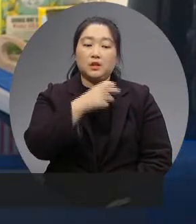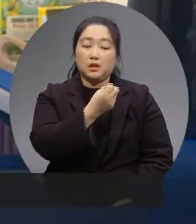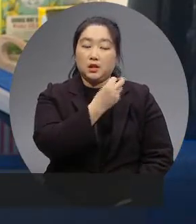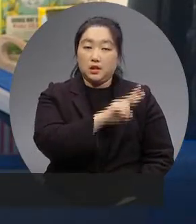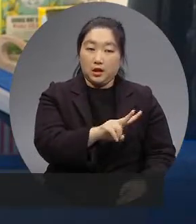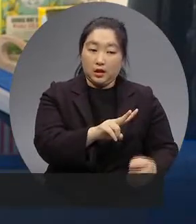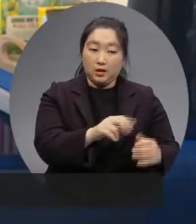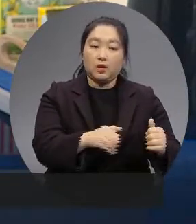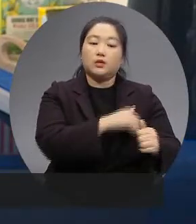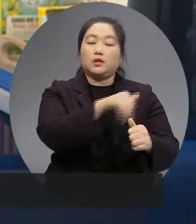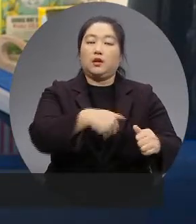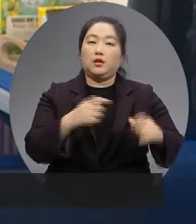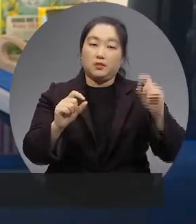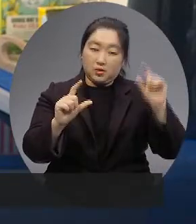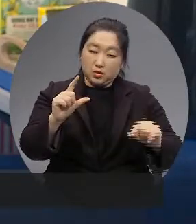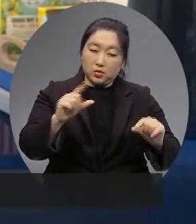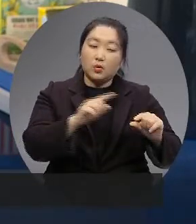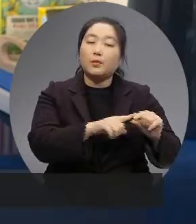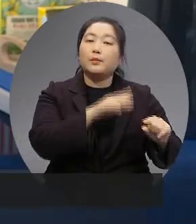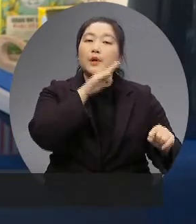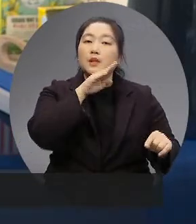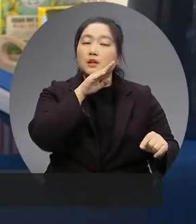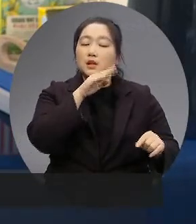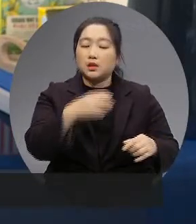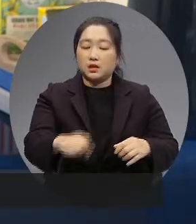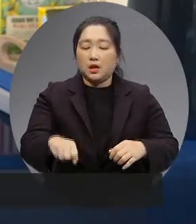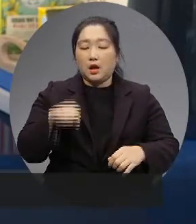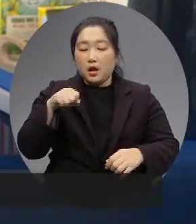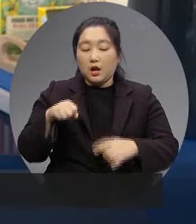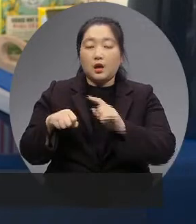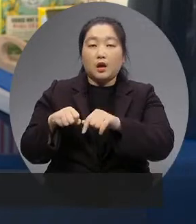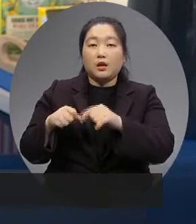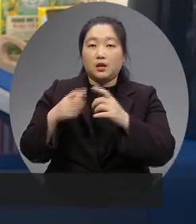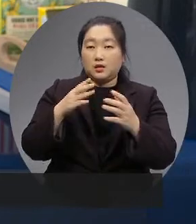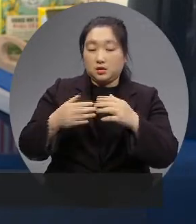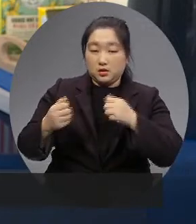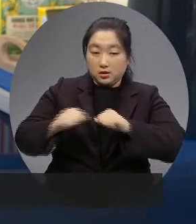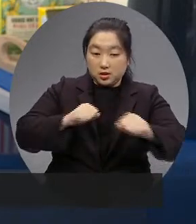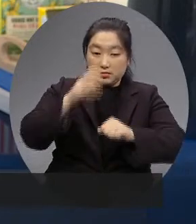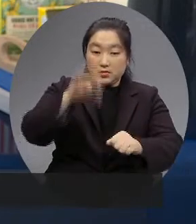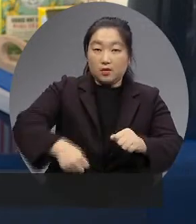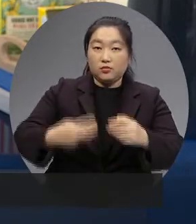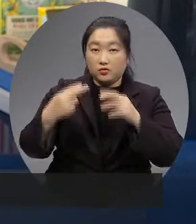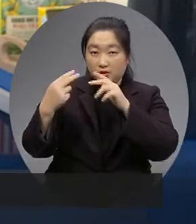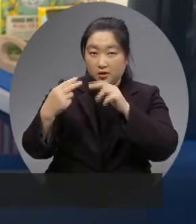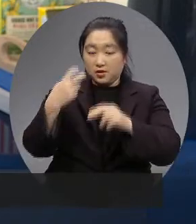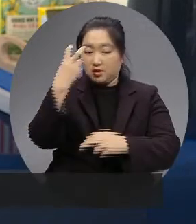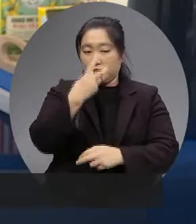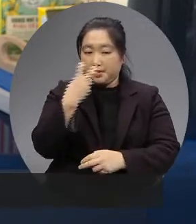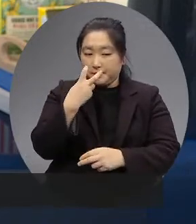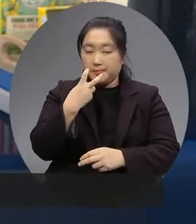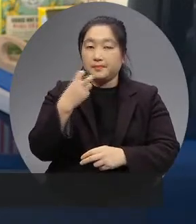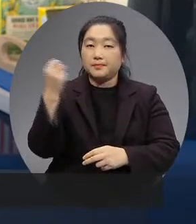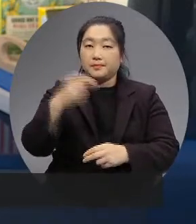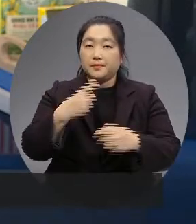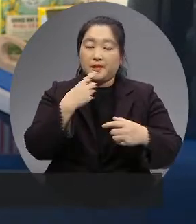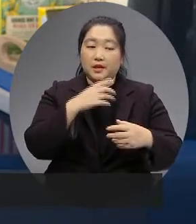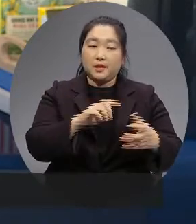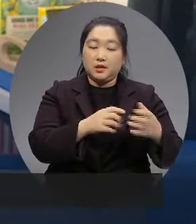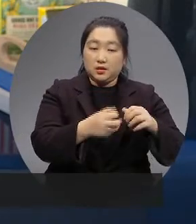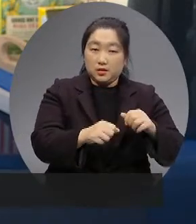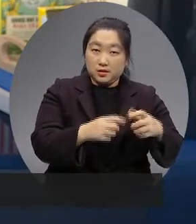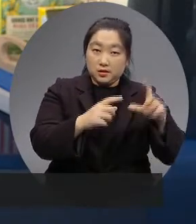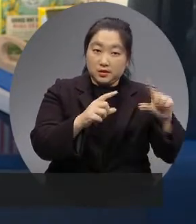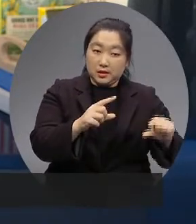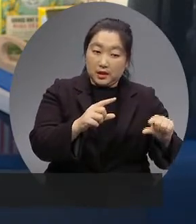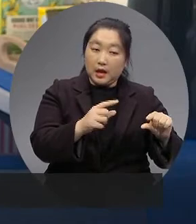야당으로서의 상황이 되었고 강력하게 집행부에 대한 견제, 감시 그리고 야당의 본